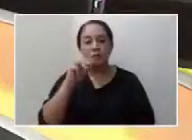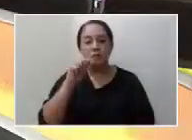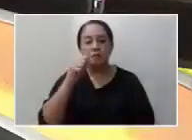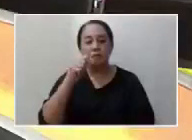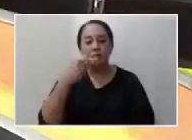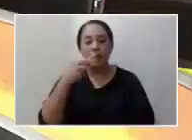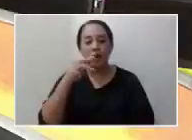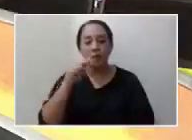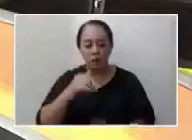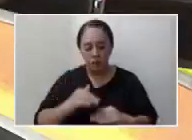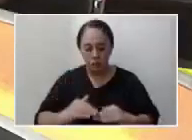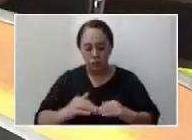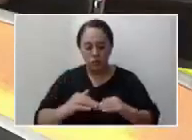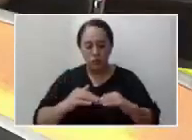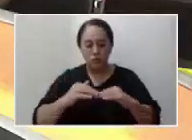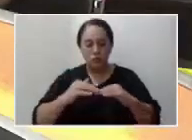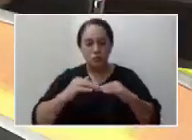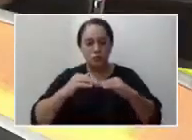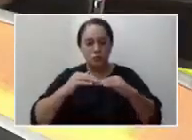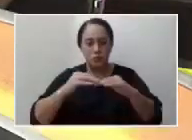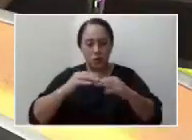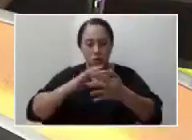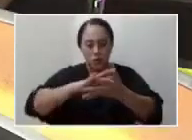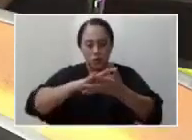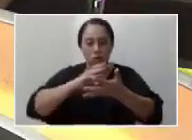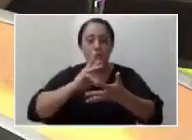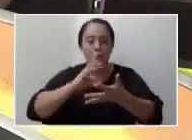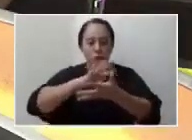mga residente ang ganito pong insidente, sir?